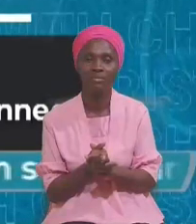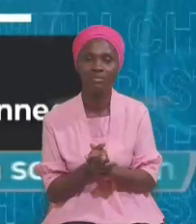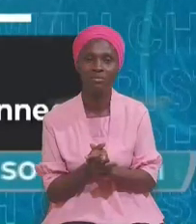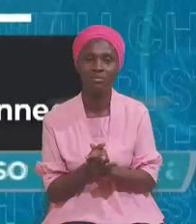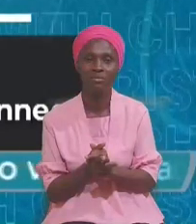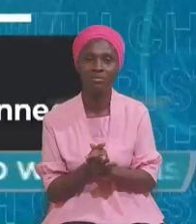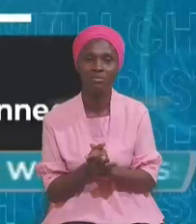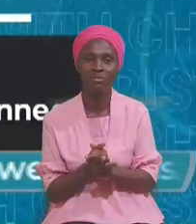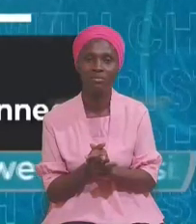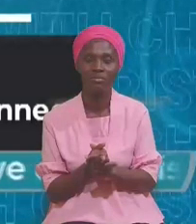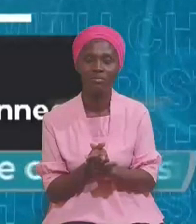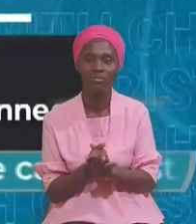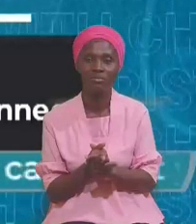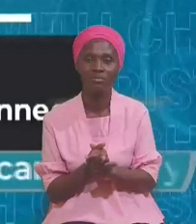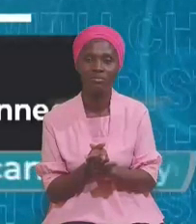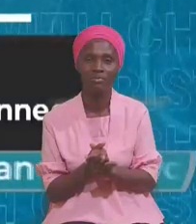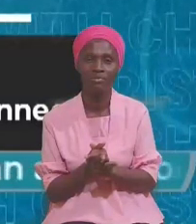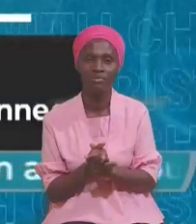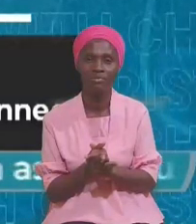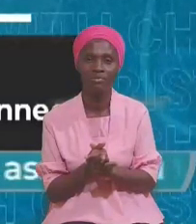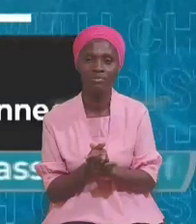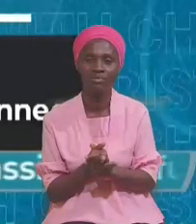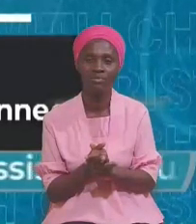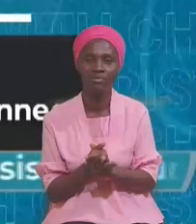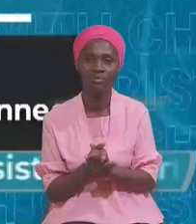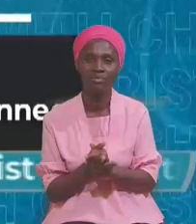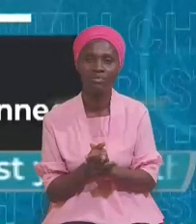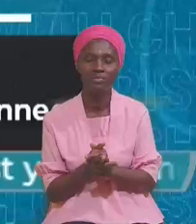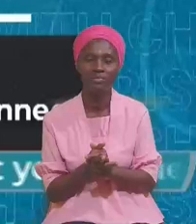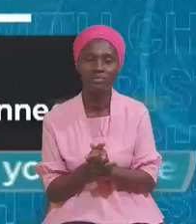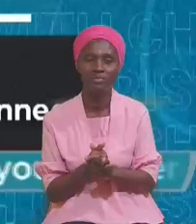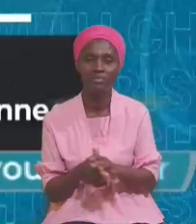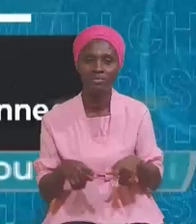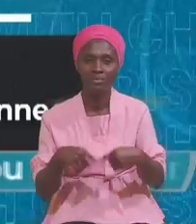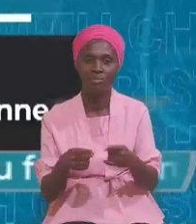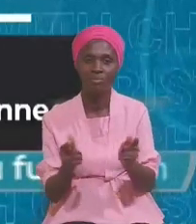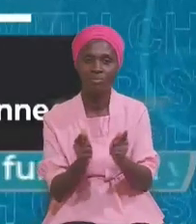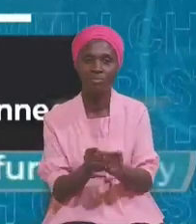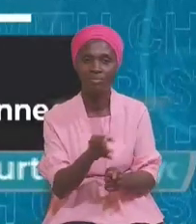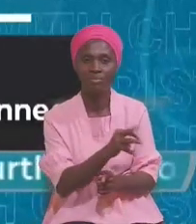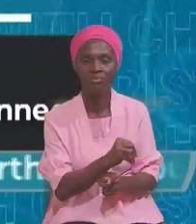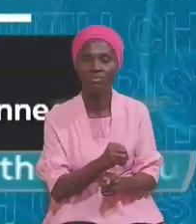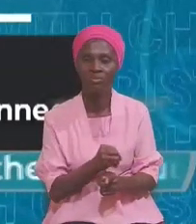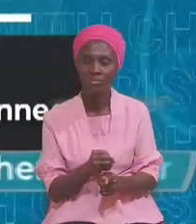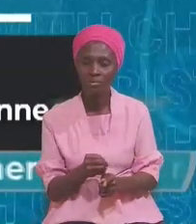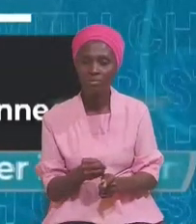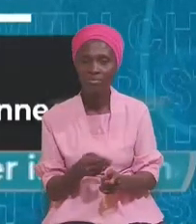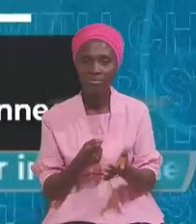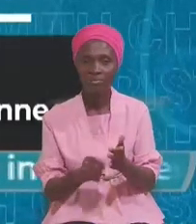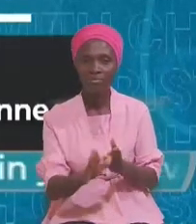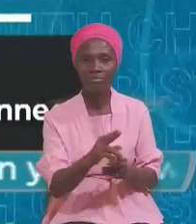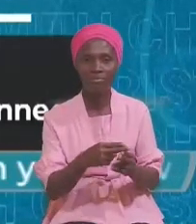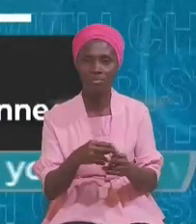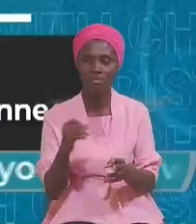Alors, c'est l'heure d'aborder tous ceux qui ont levé la main pour recueillir leur